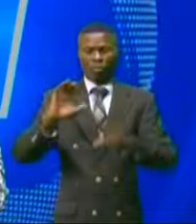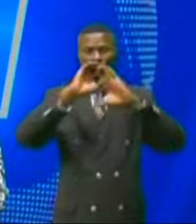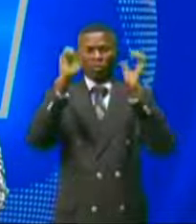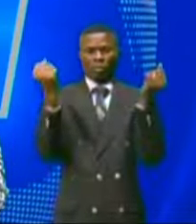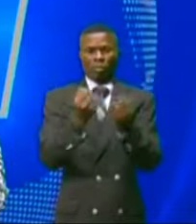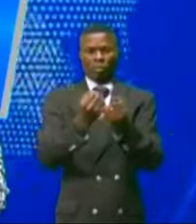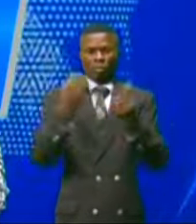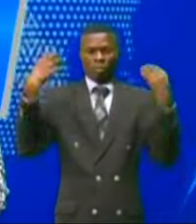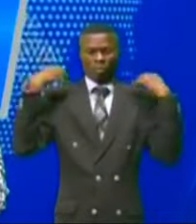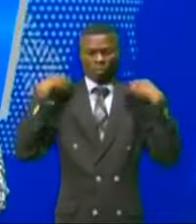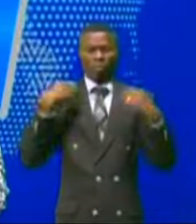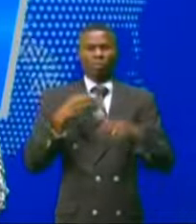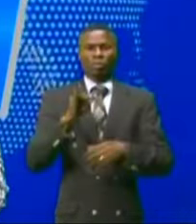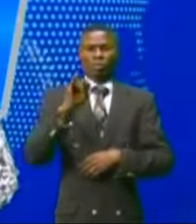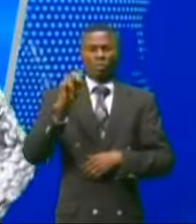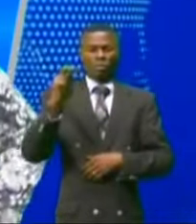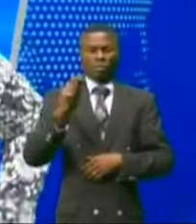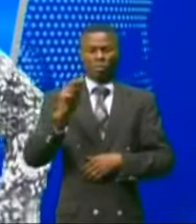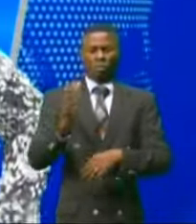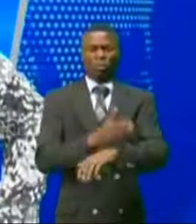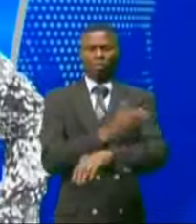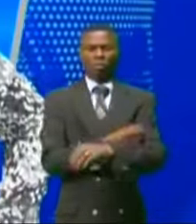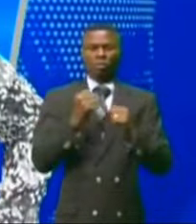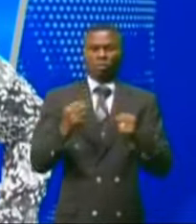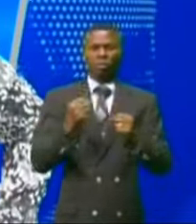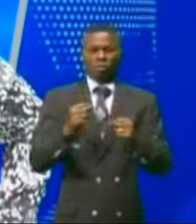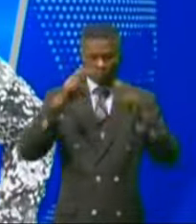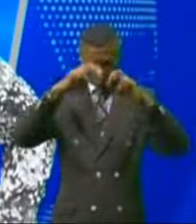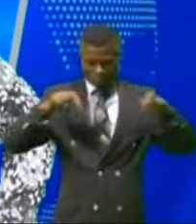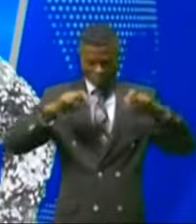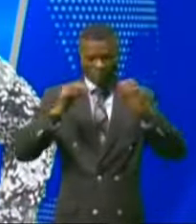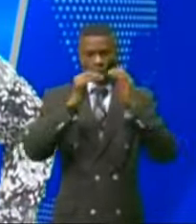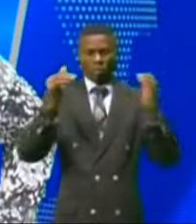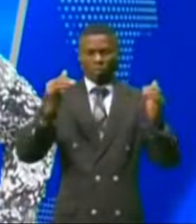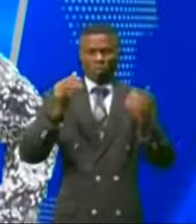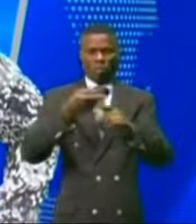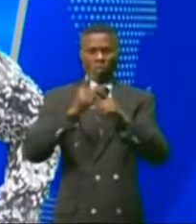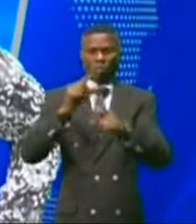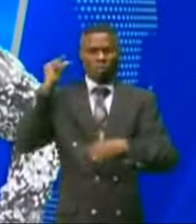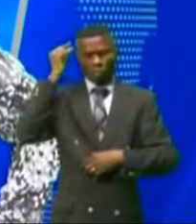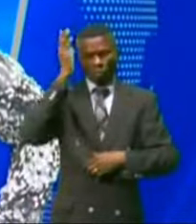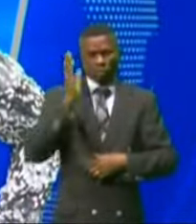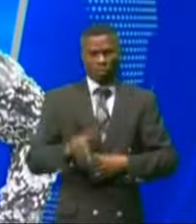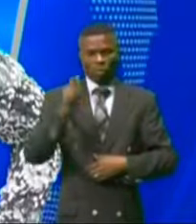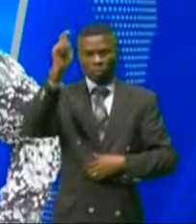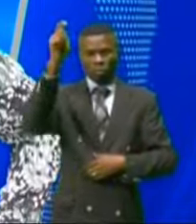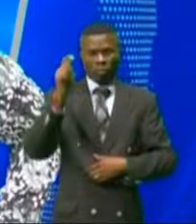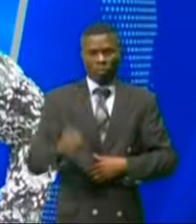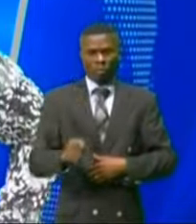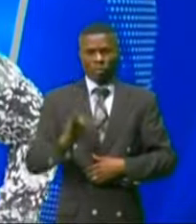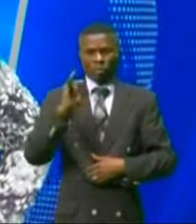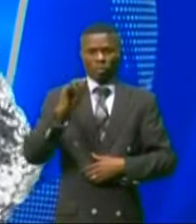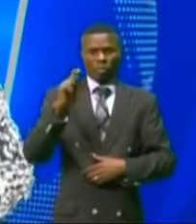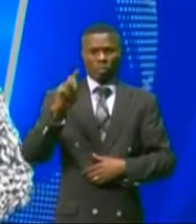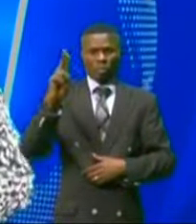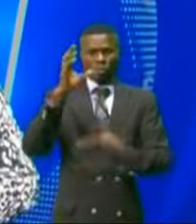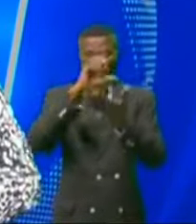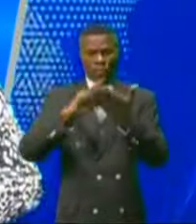de l'Ituri encourage la montée en puissance de la recherche de la paix pilotée par le gouverneur militaire de l'Ituri,